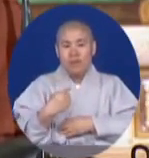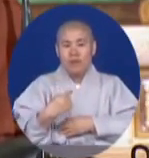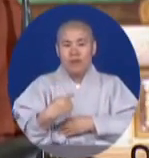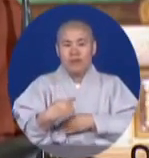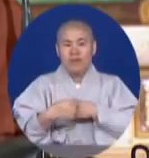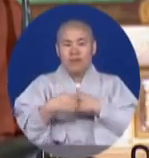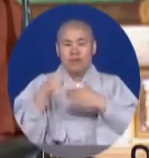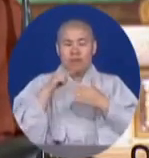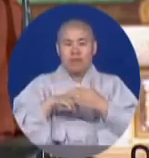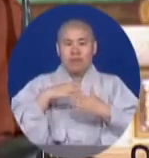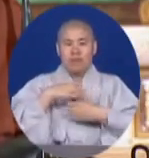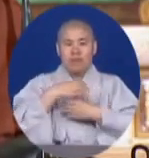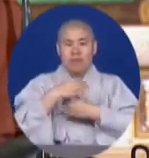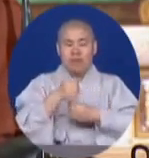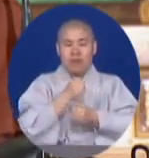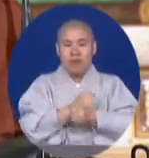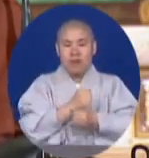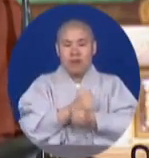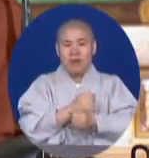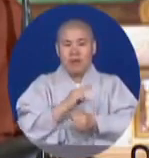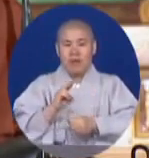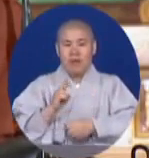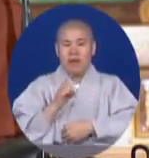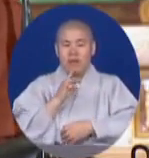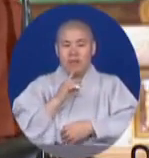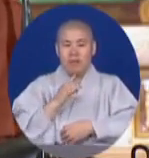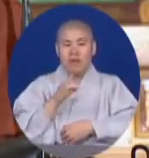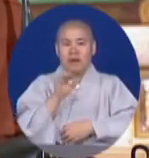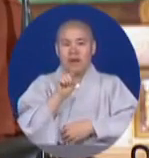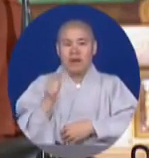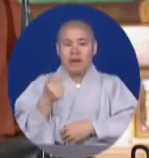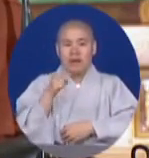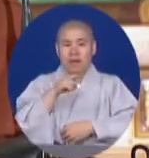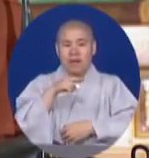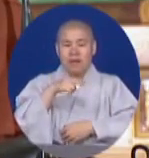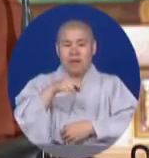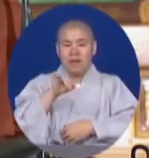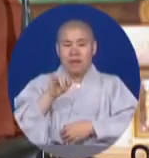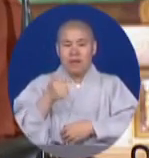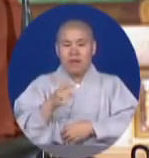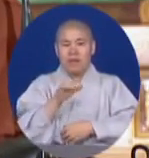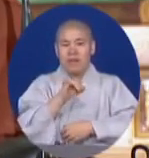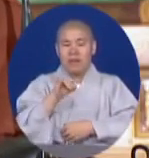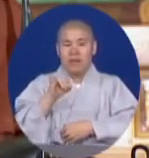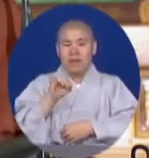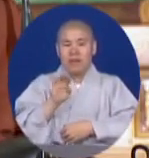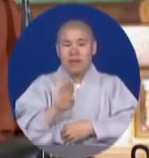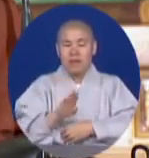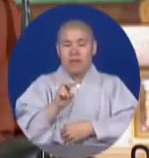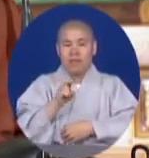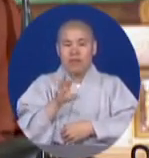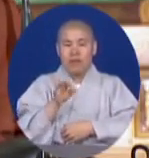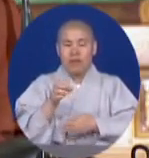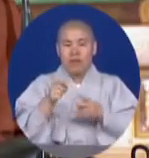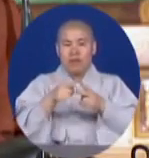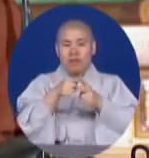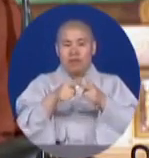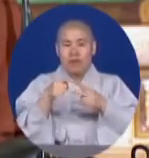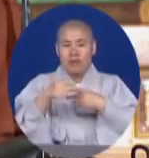없는 거예요. 그래야 안신인명이 되는 거예요. 이게 두 가지 마음 때문에 앉아도 불안하고 서도 불안한 거예요.